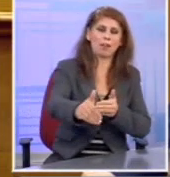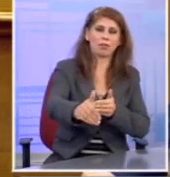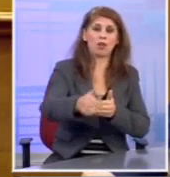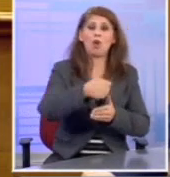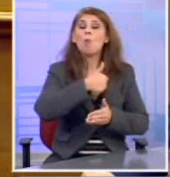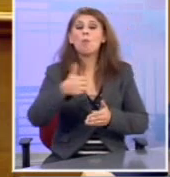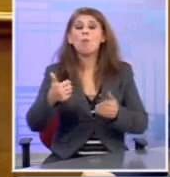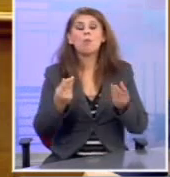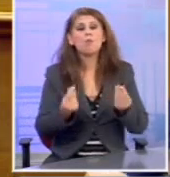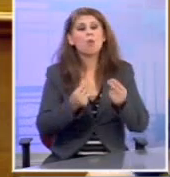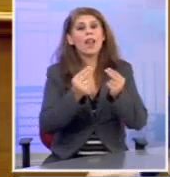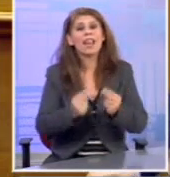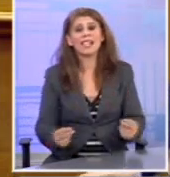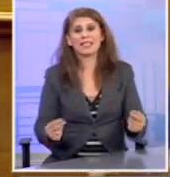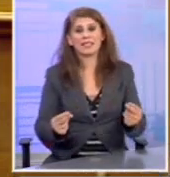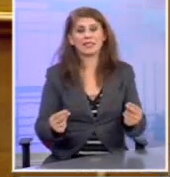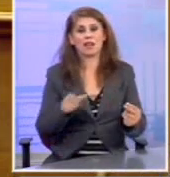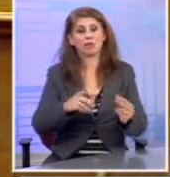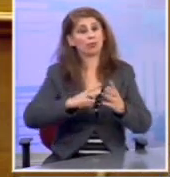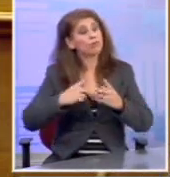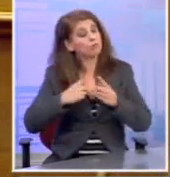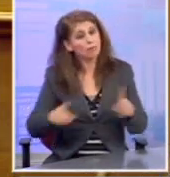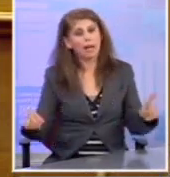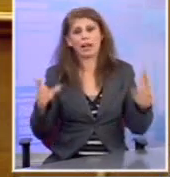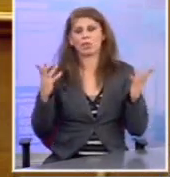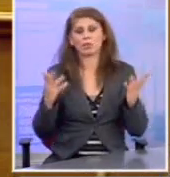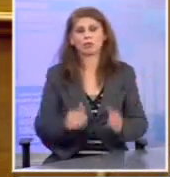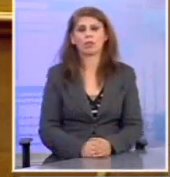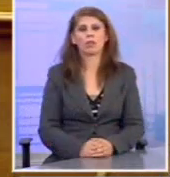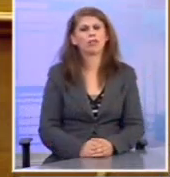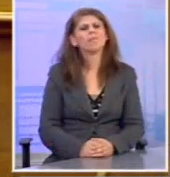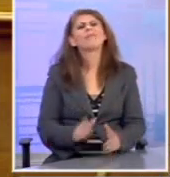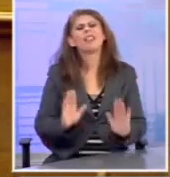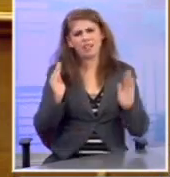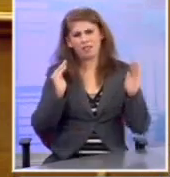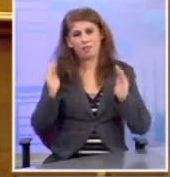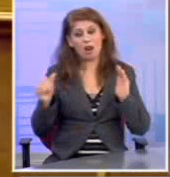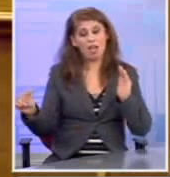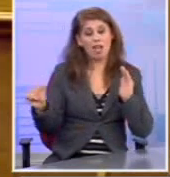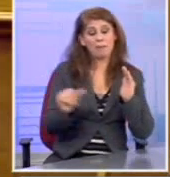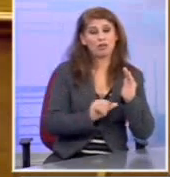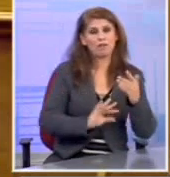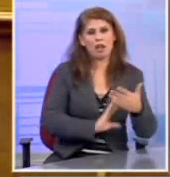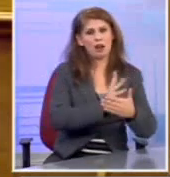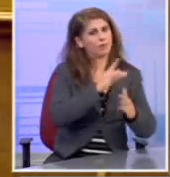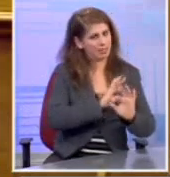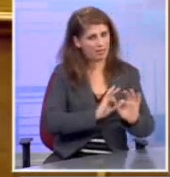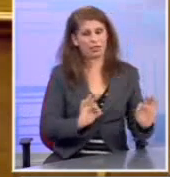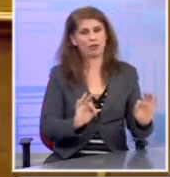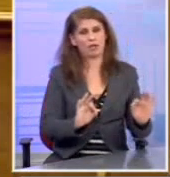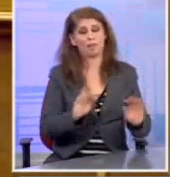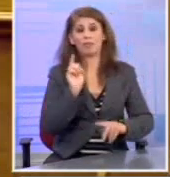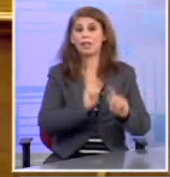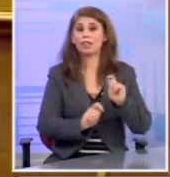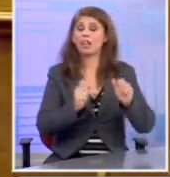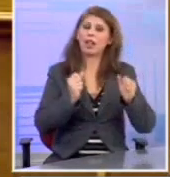Μόνος τρόπος επίλυσης του παράδοξου, δεν υπάρχει αμφιβολία ότι είναι η επιστροφή στην ανάπτυξη και η